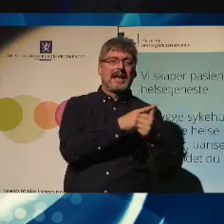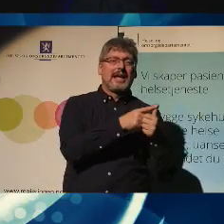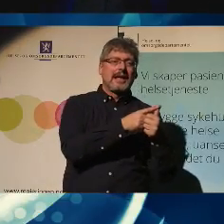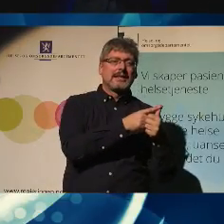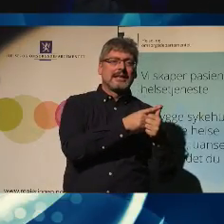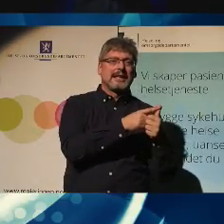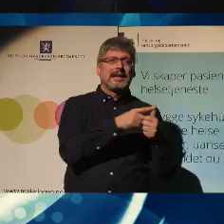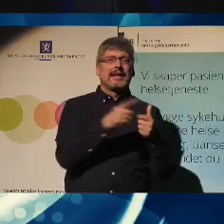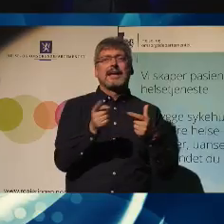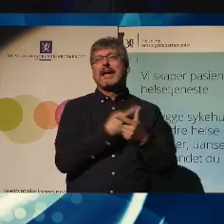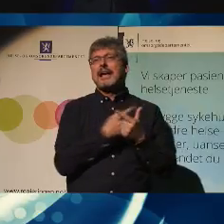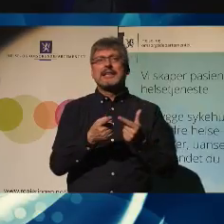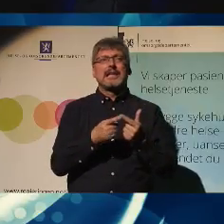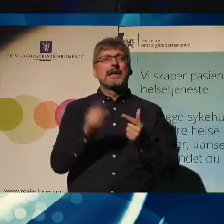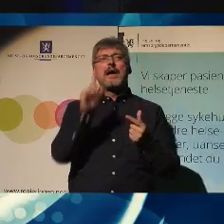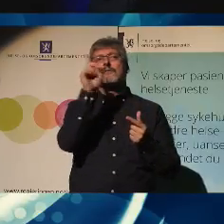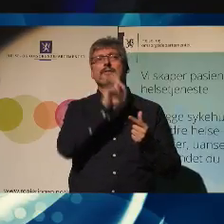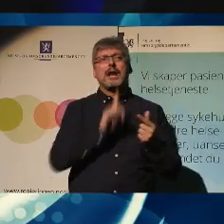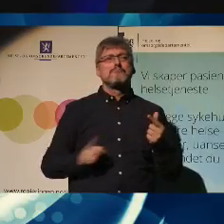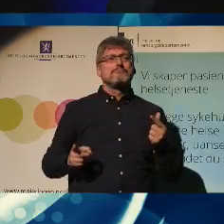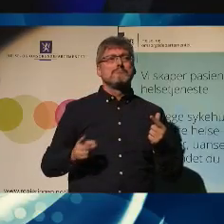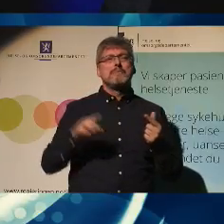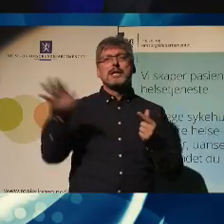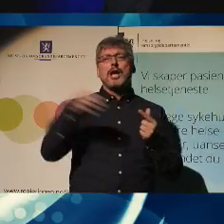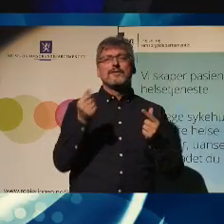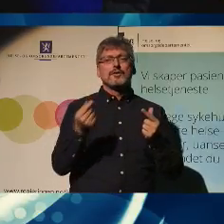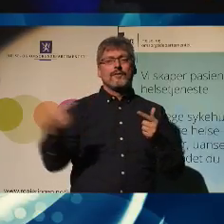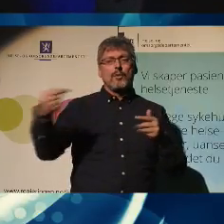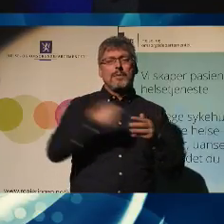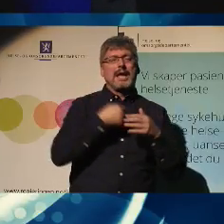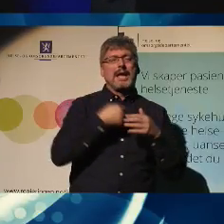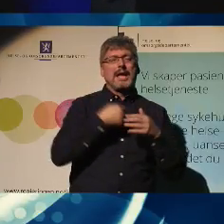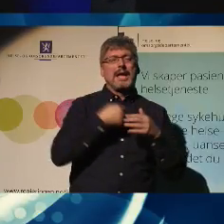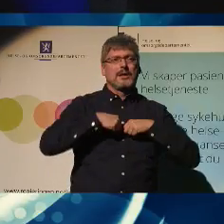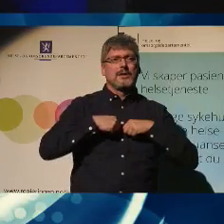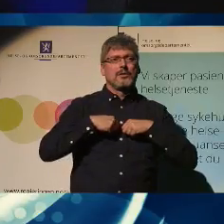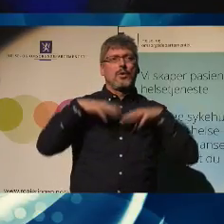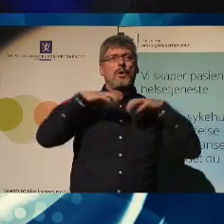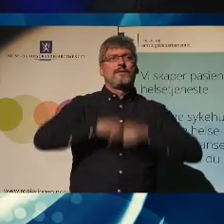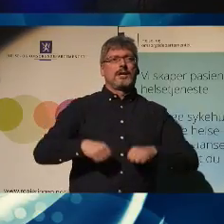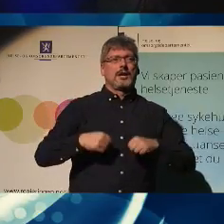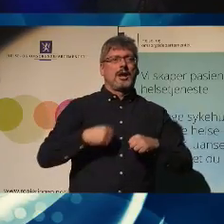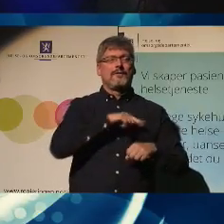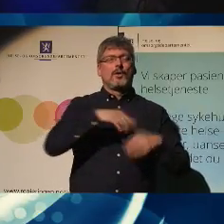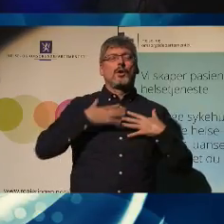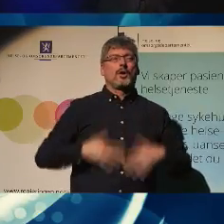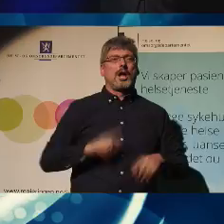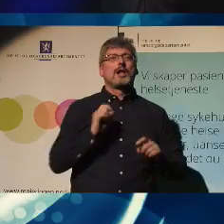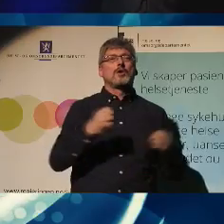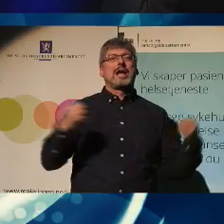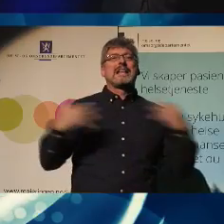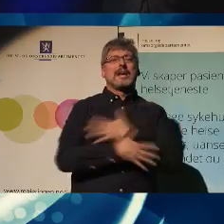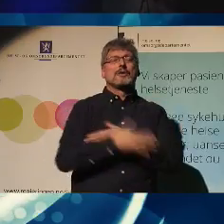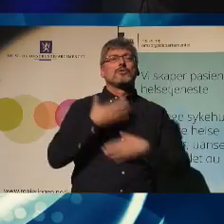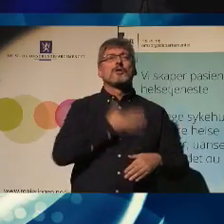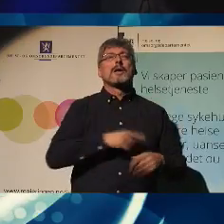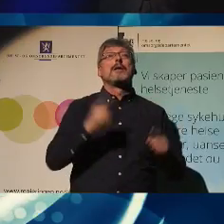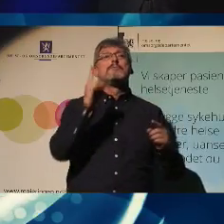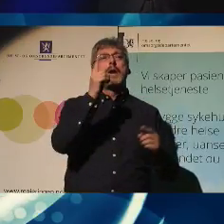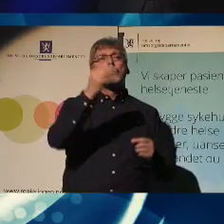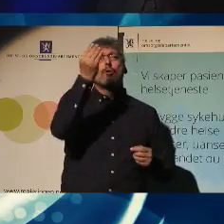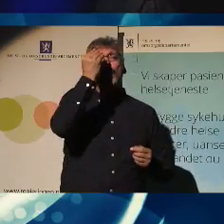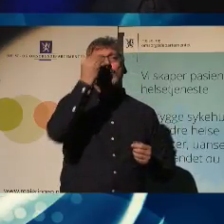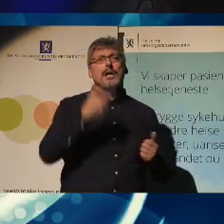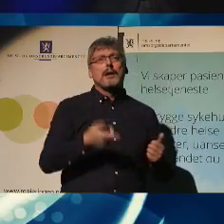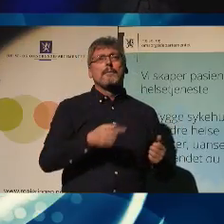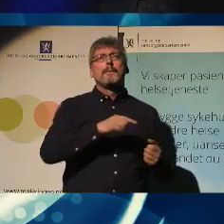komme et fremmed arvestoff inn og ville ta over deler av våre organer, altså infeksjonssykdommer. Men kunnskapen om